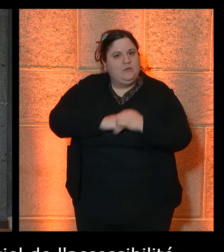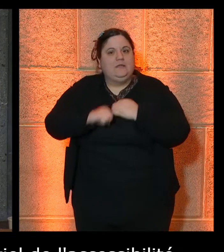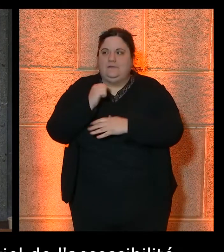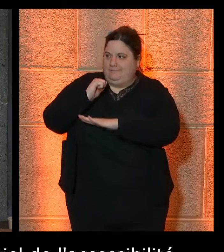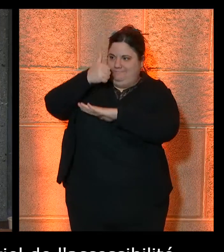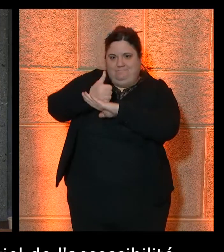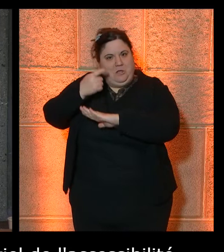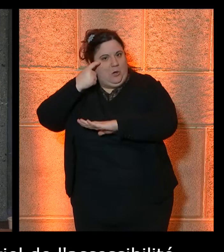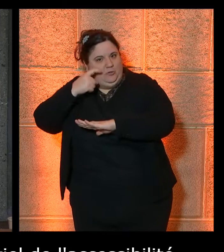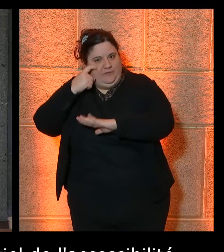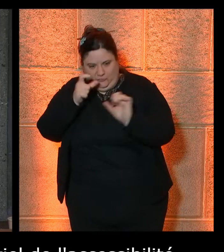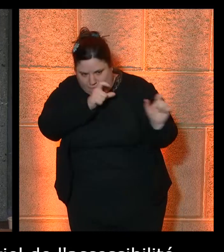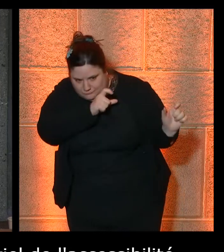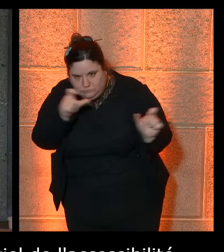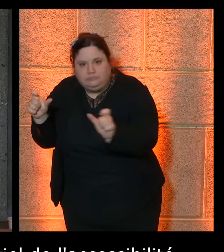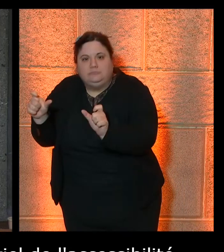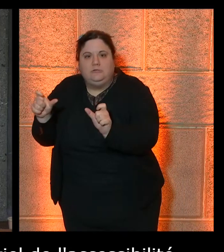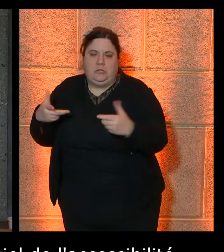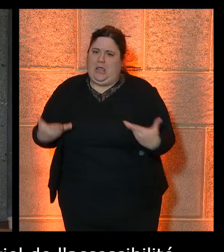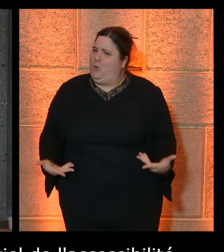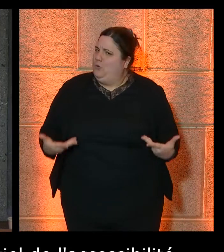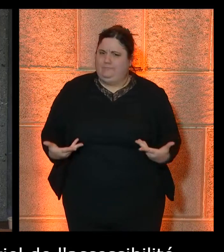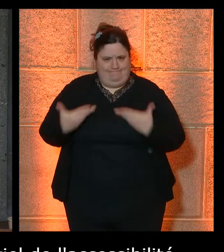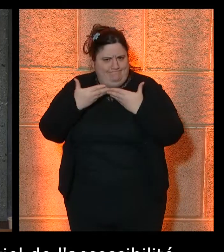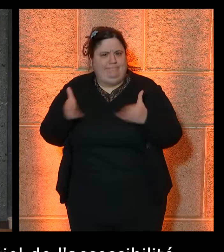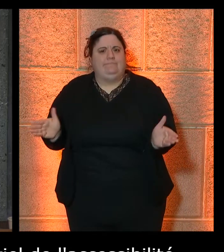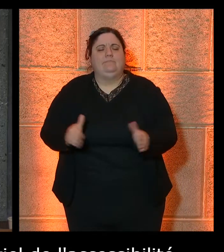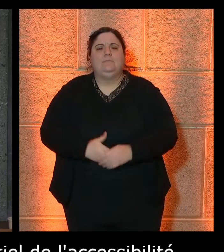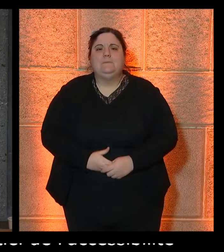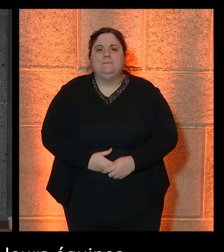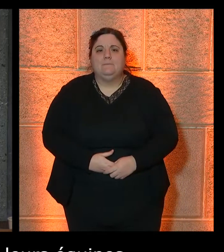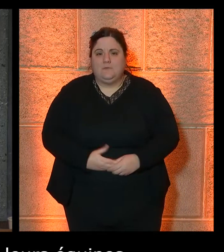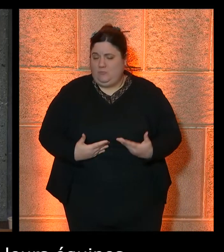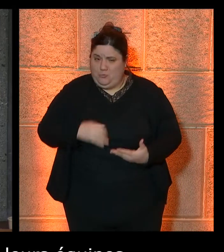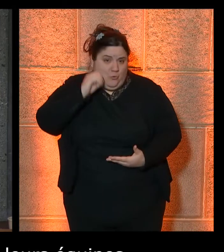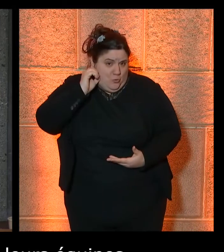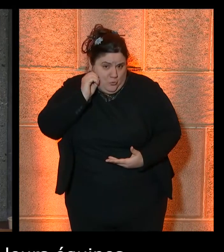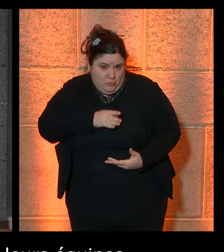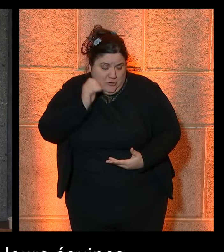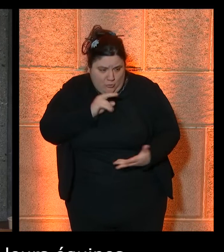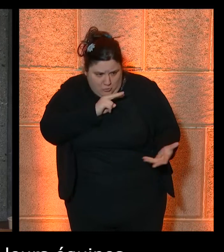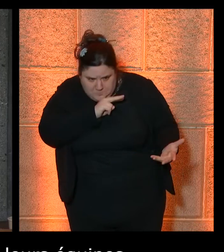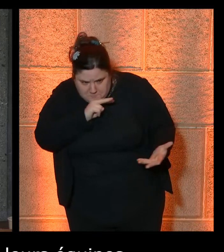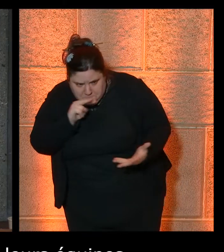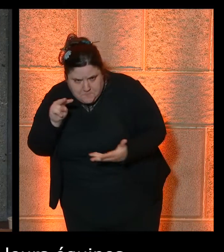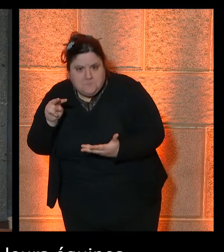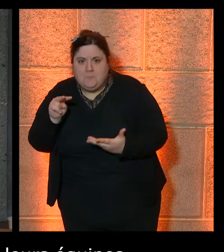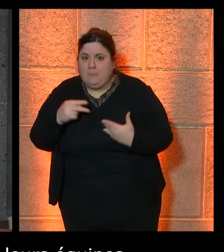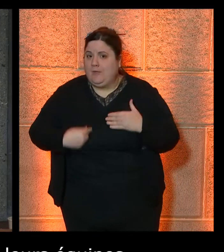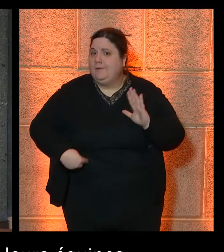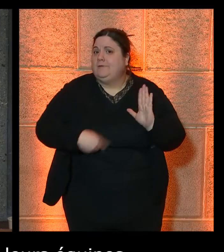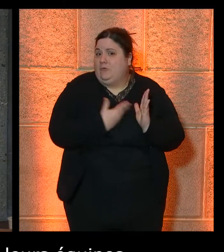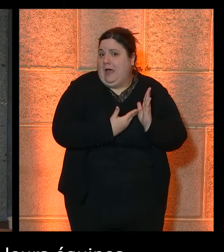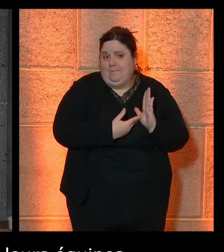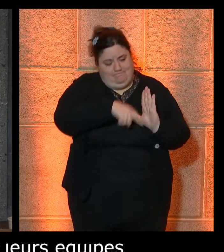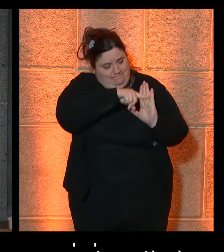aujourd'hui pour que nous puissions suivre au quotidien la mise en place de cette